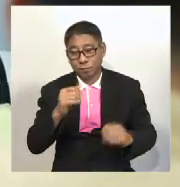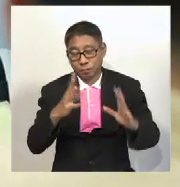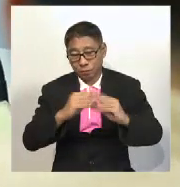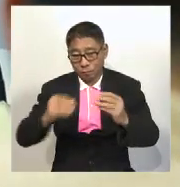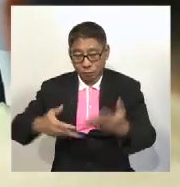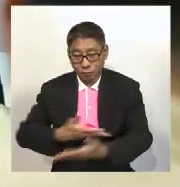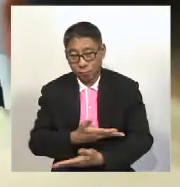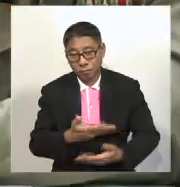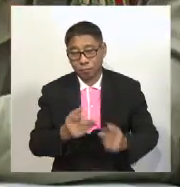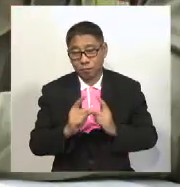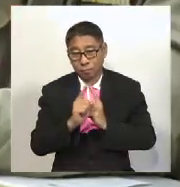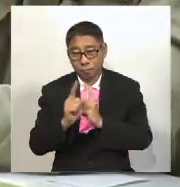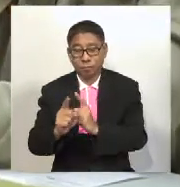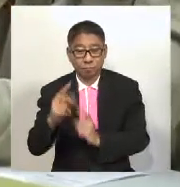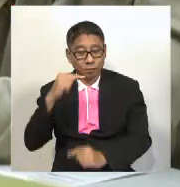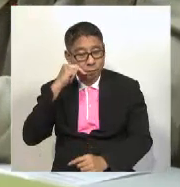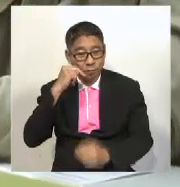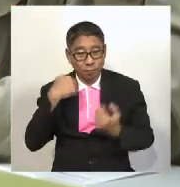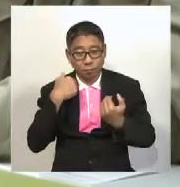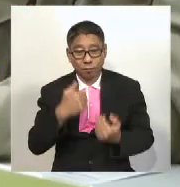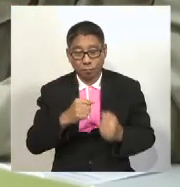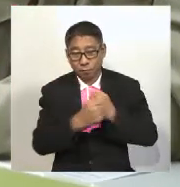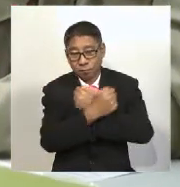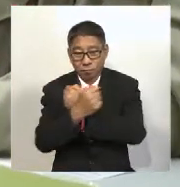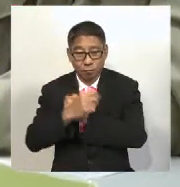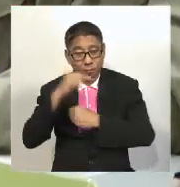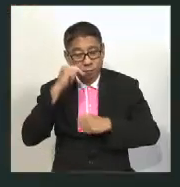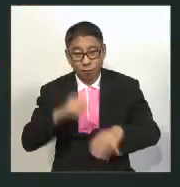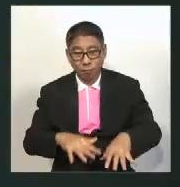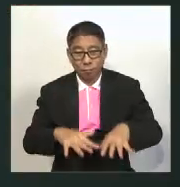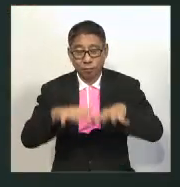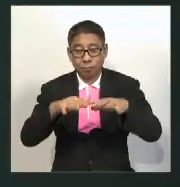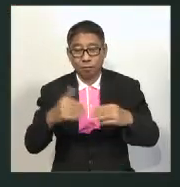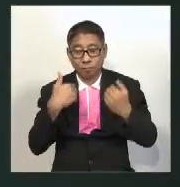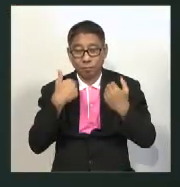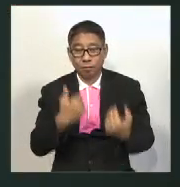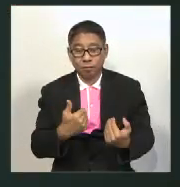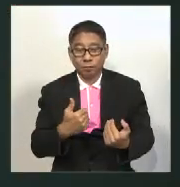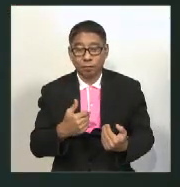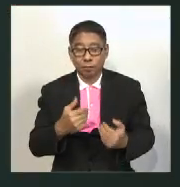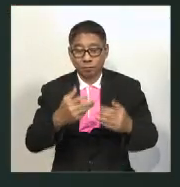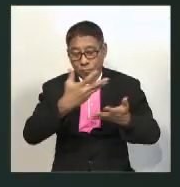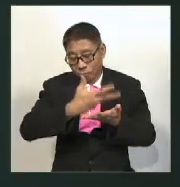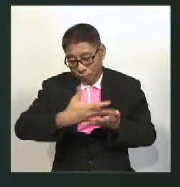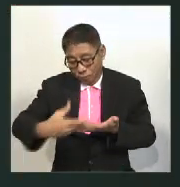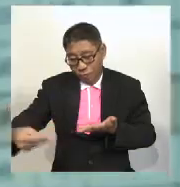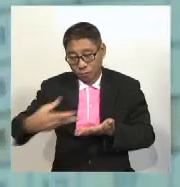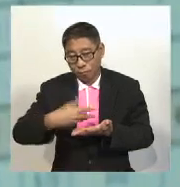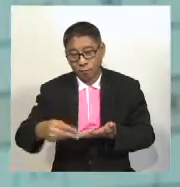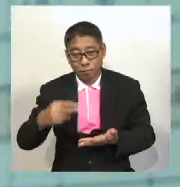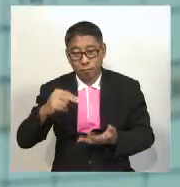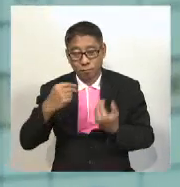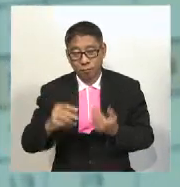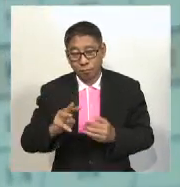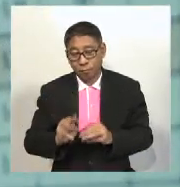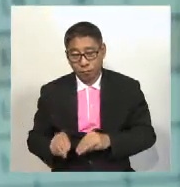ชุมคณะทำงานเฝ้าระวังติดตามสถานการณ์น้ำเพื่อเตรียมรับมือกับปัญหาน้ำท่วมเบื้องต้นจะเร่งคล่องน้ำในแม่น้ำยมก่อน